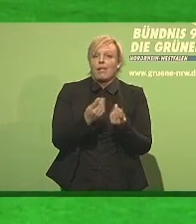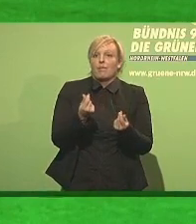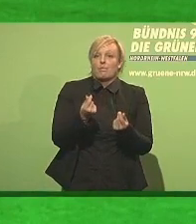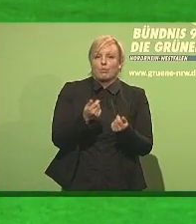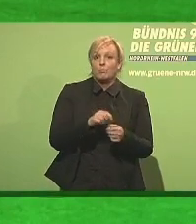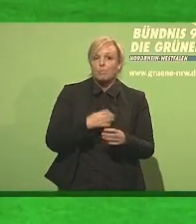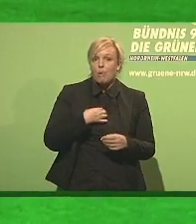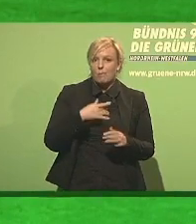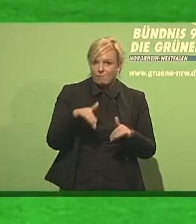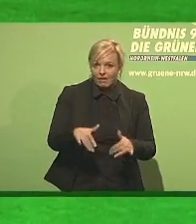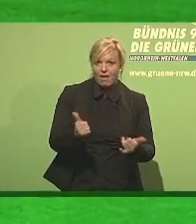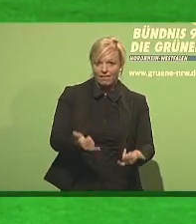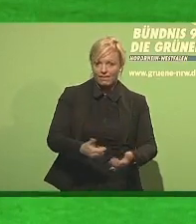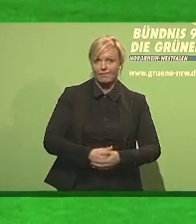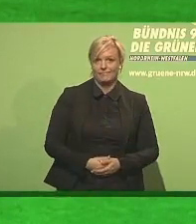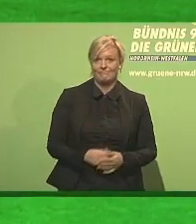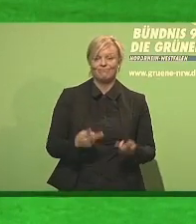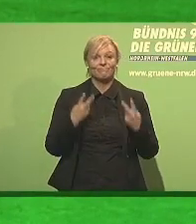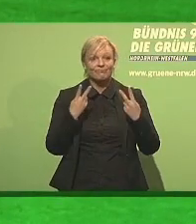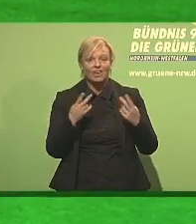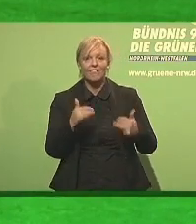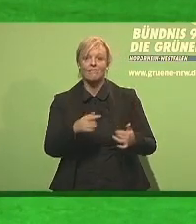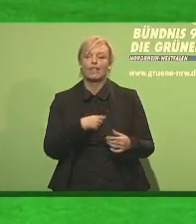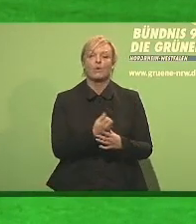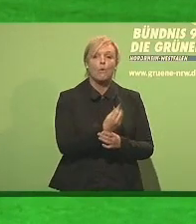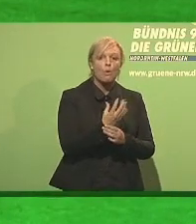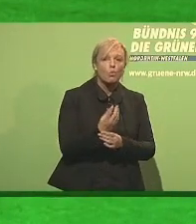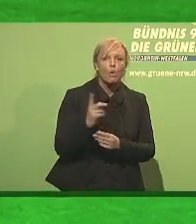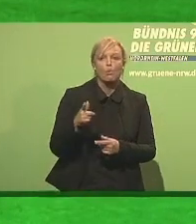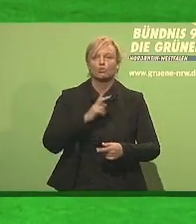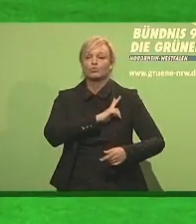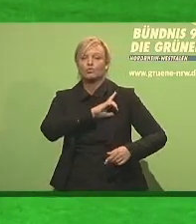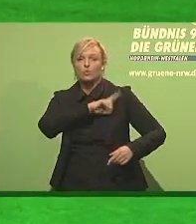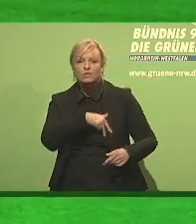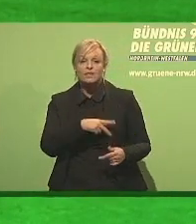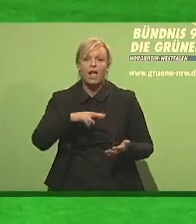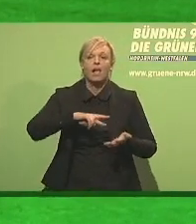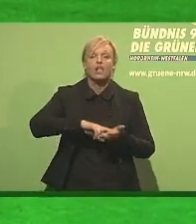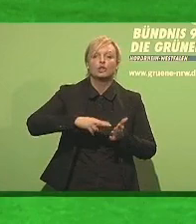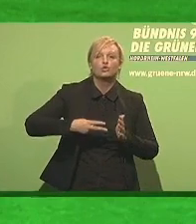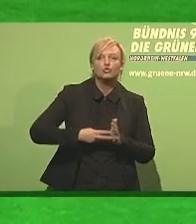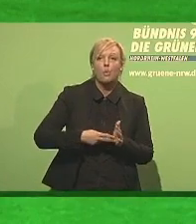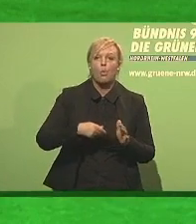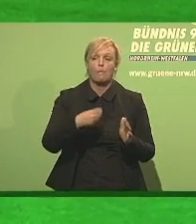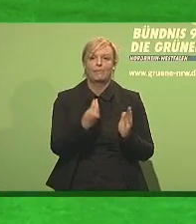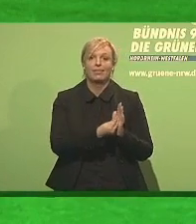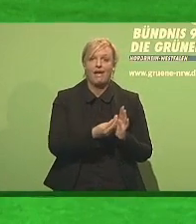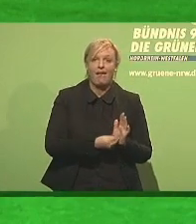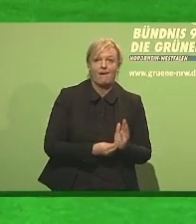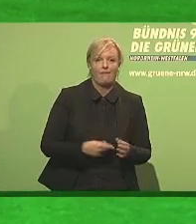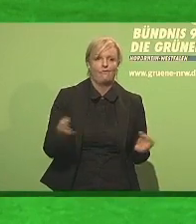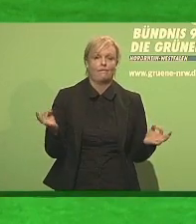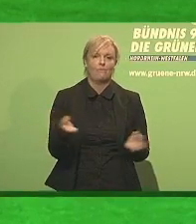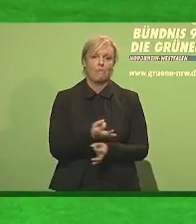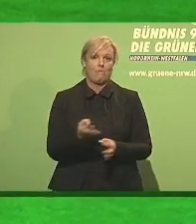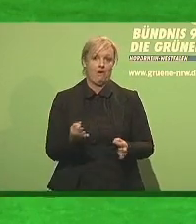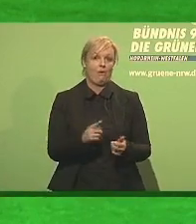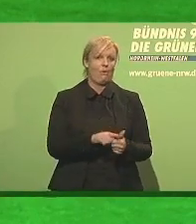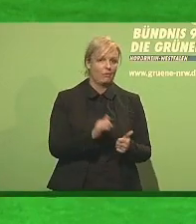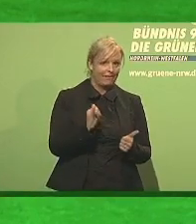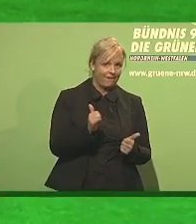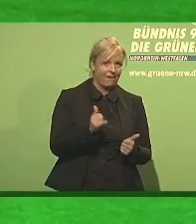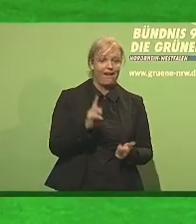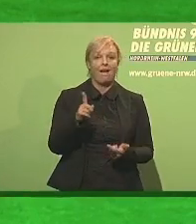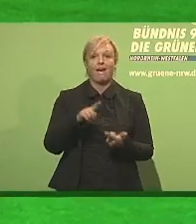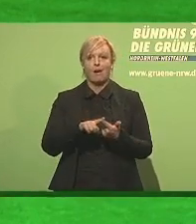ich es sehr wichtig, dass wir hier mit sowohl ökologischen als auch sozialen Stromtarifen rangehen und dass wir uns auf der anderen Seite aber auch angucken, was eigentlich